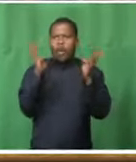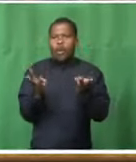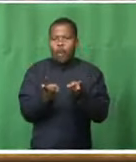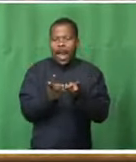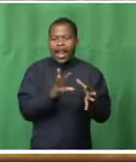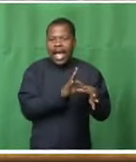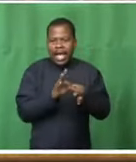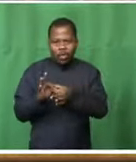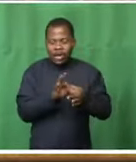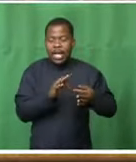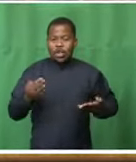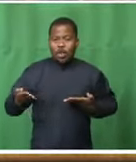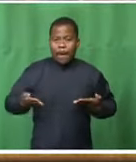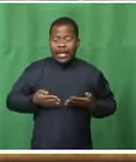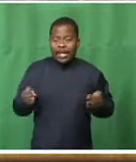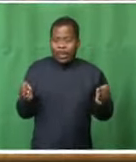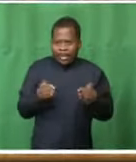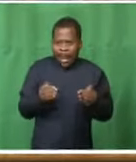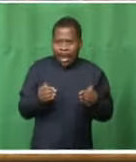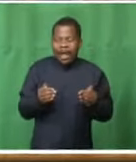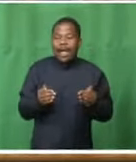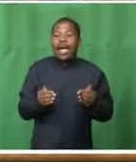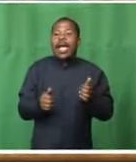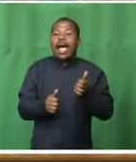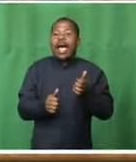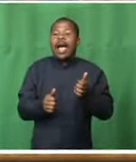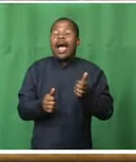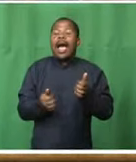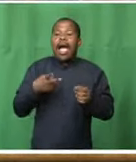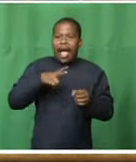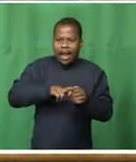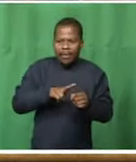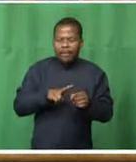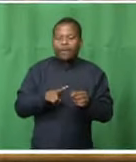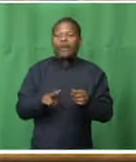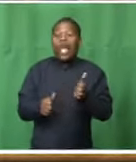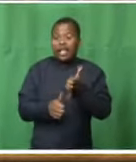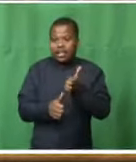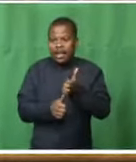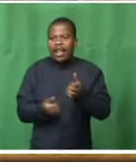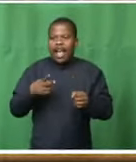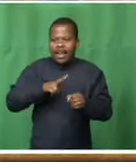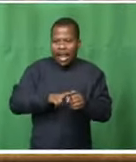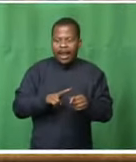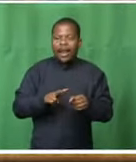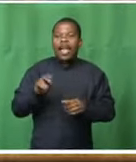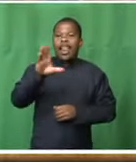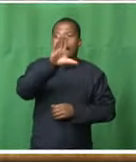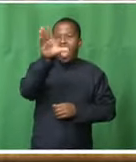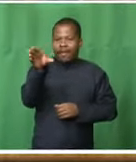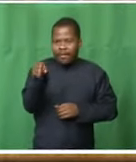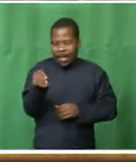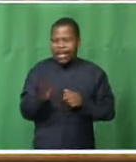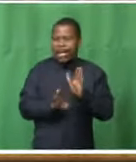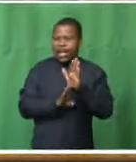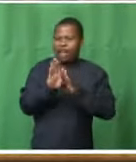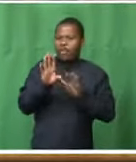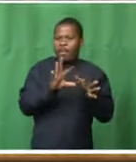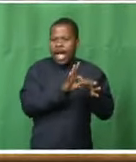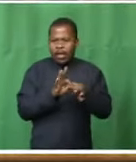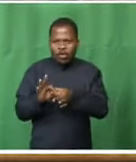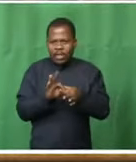Small Medium Enterprises kanye nokuba lilunga le-African Development Finance Institutions